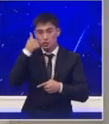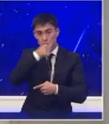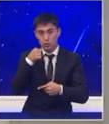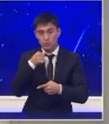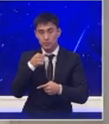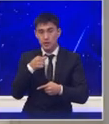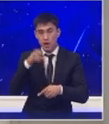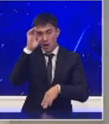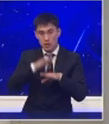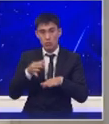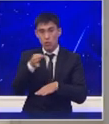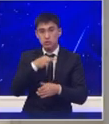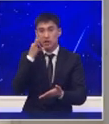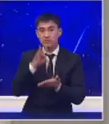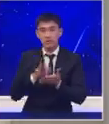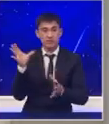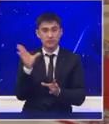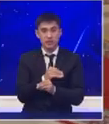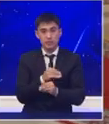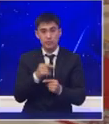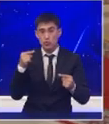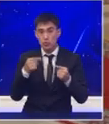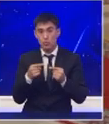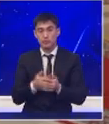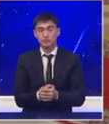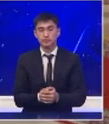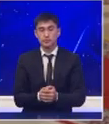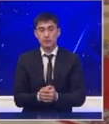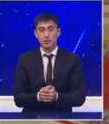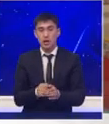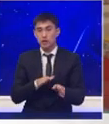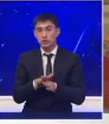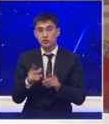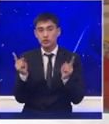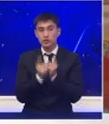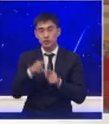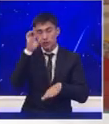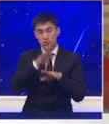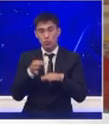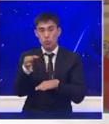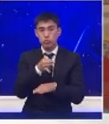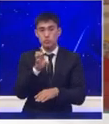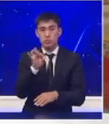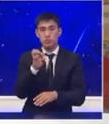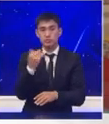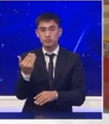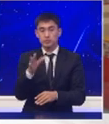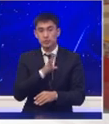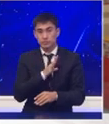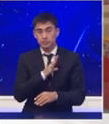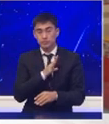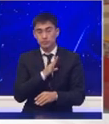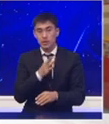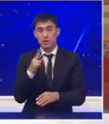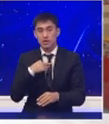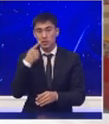Аким области отвечал всем очень емко. Насыщенная встреча с акимом области Бейбит Максубаева.